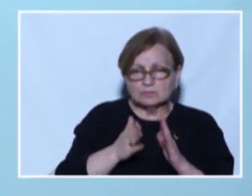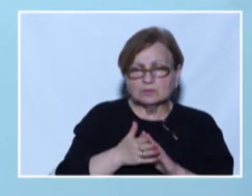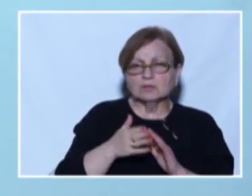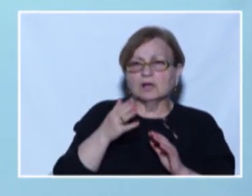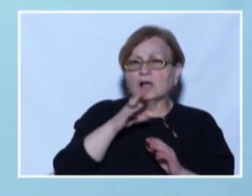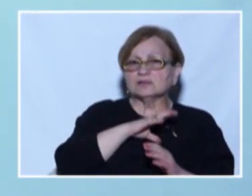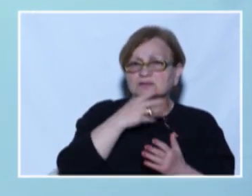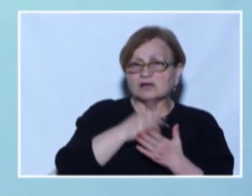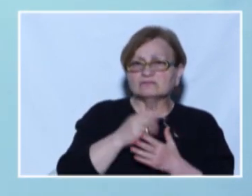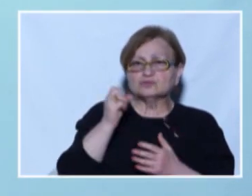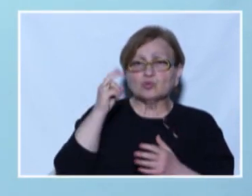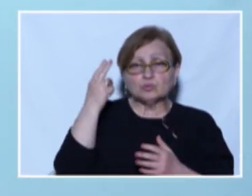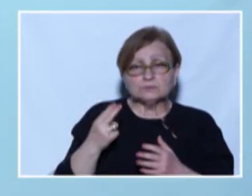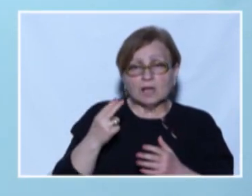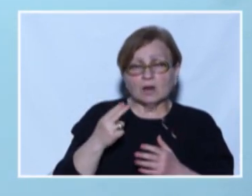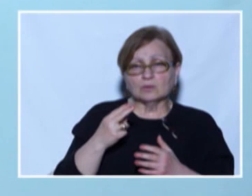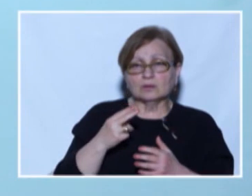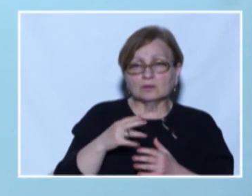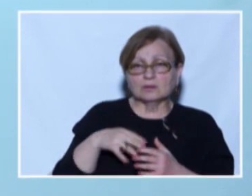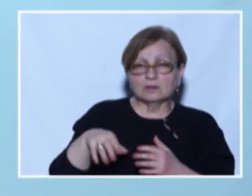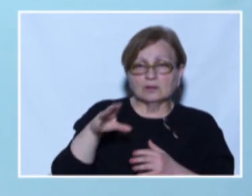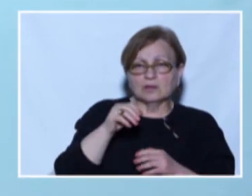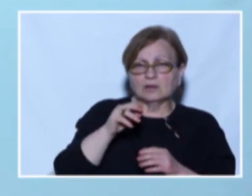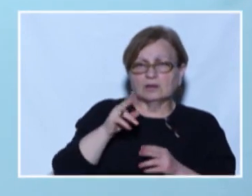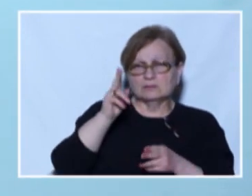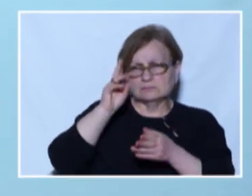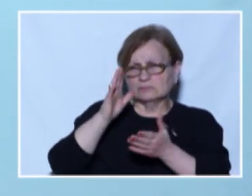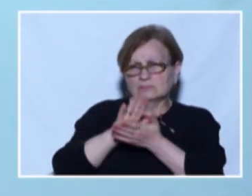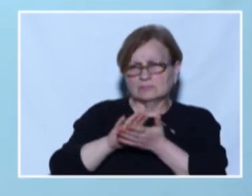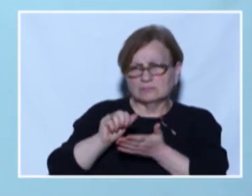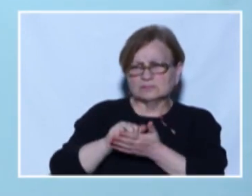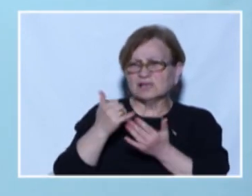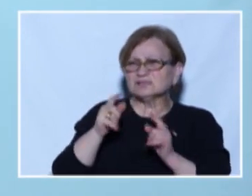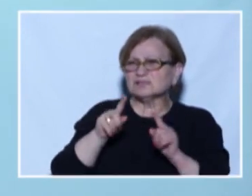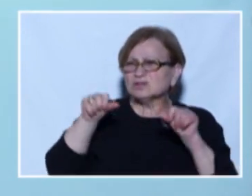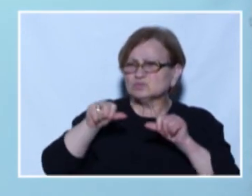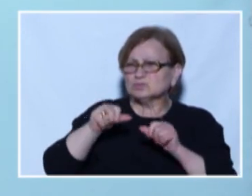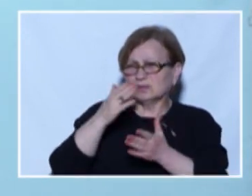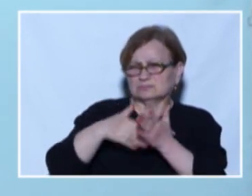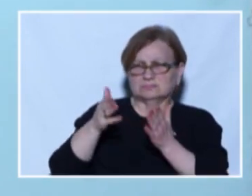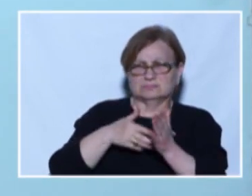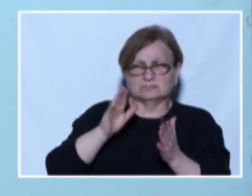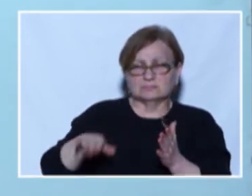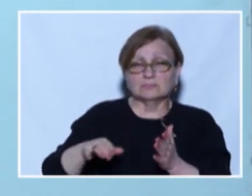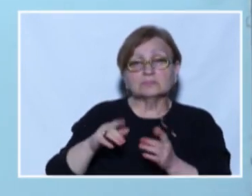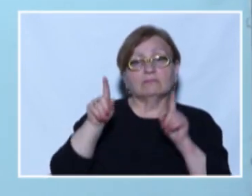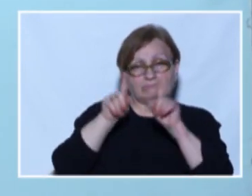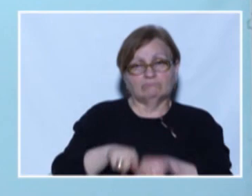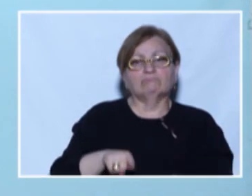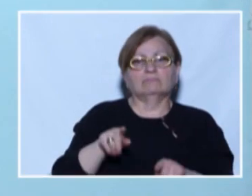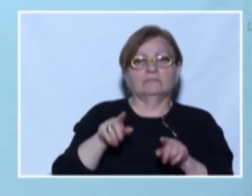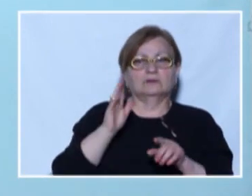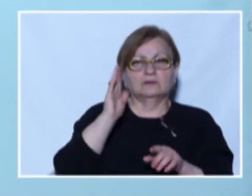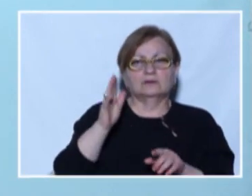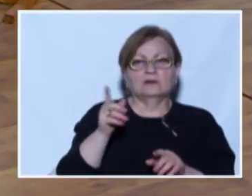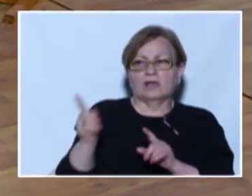სოციალური ყოფის ავკარგი, მოსპეთ დღევანდელი ეკონომიკური უკუღმართობა და უეჭველია, მაშინ მოისპობა,